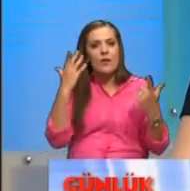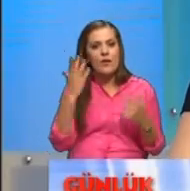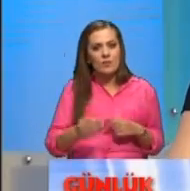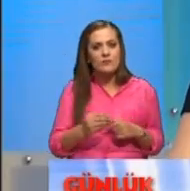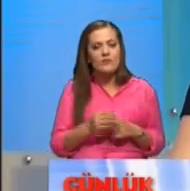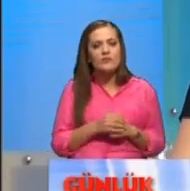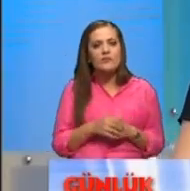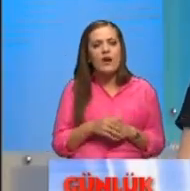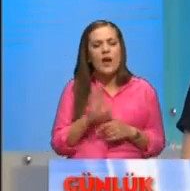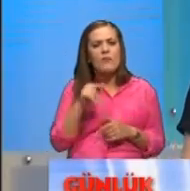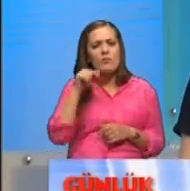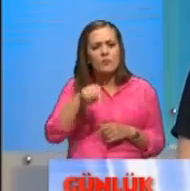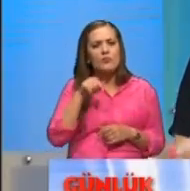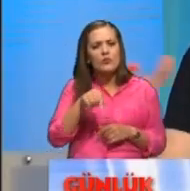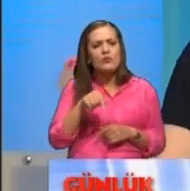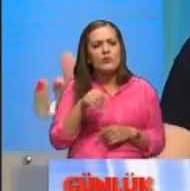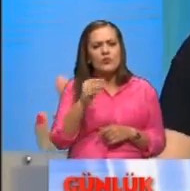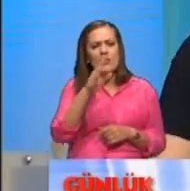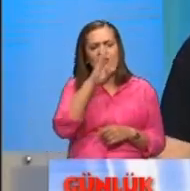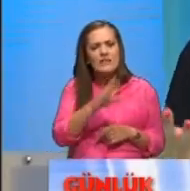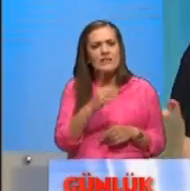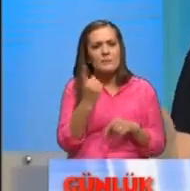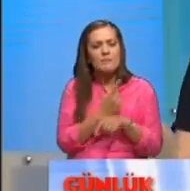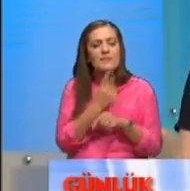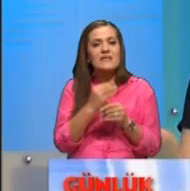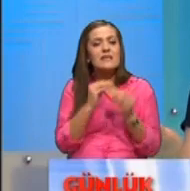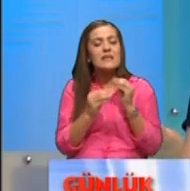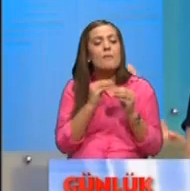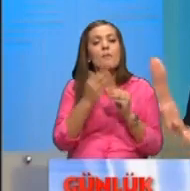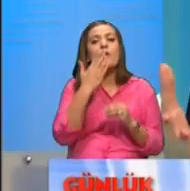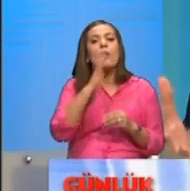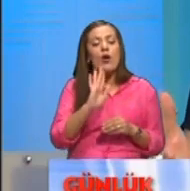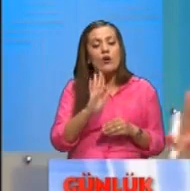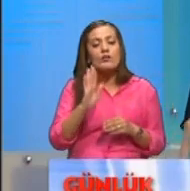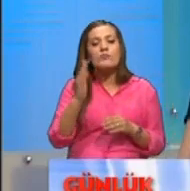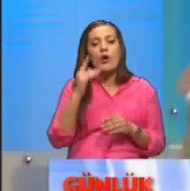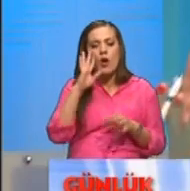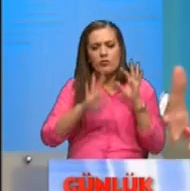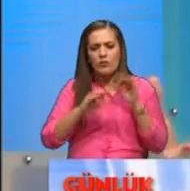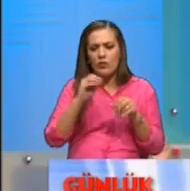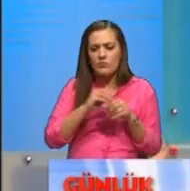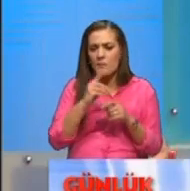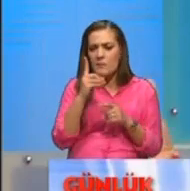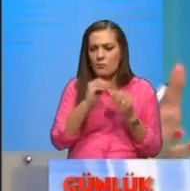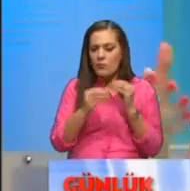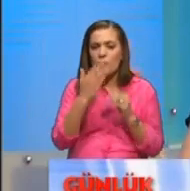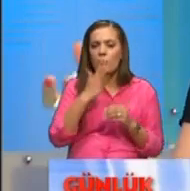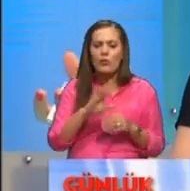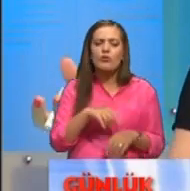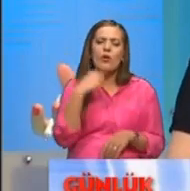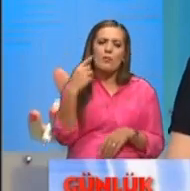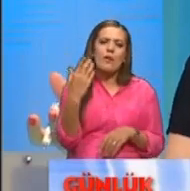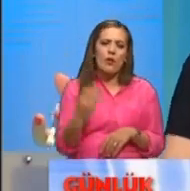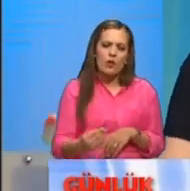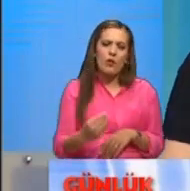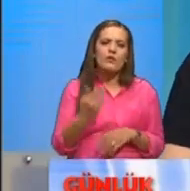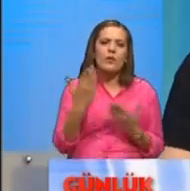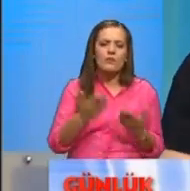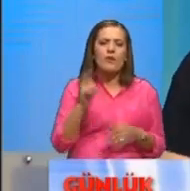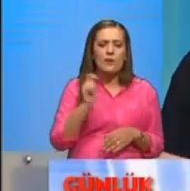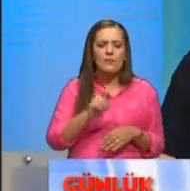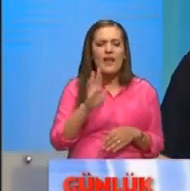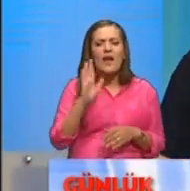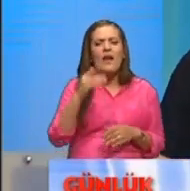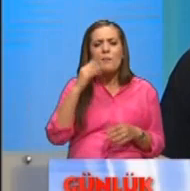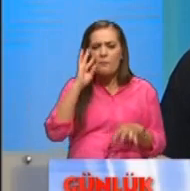vaziyette. Ama bunların hani çok ciddi bir sebep yoksa ortada, evet, kontrollerde falan çok ciddi bir şey çıkmamışsa normal olduğunu belki genelde kabul etmekte. Genelde